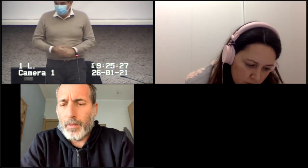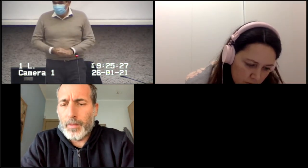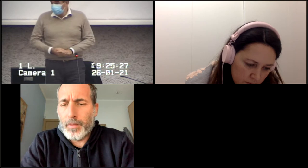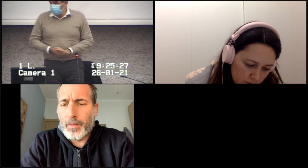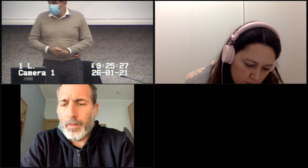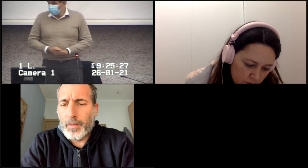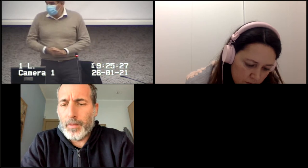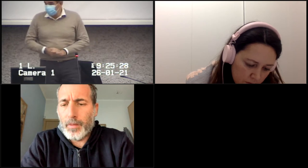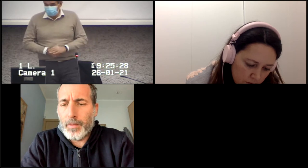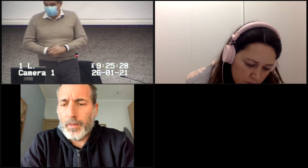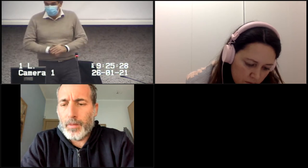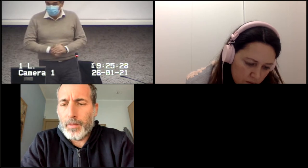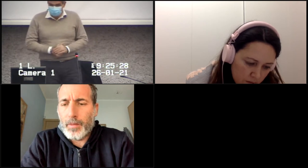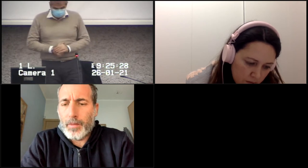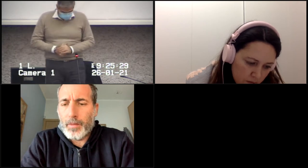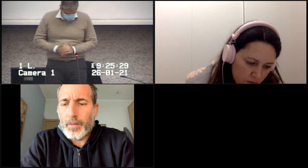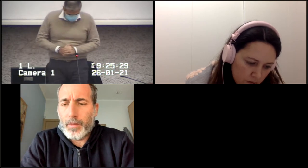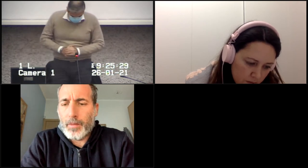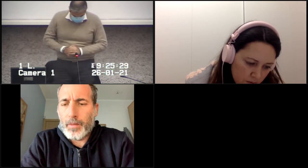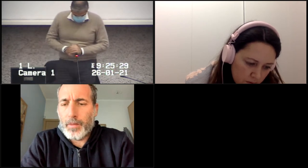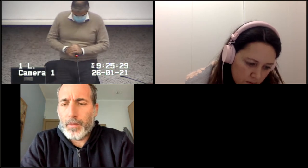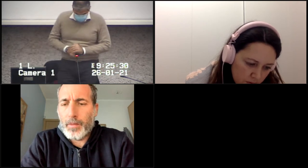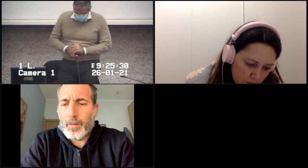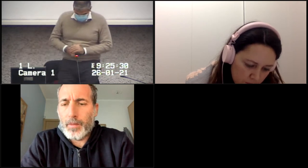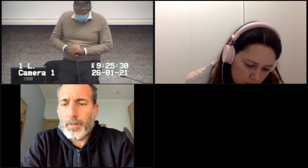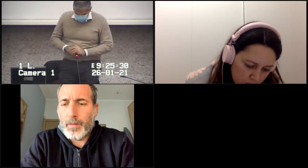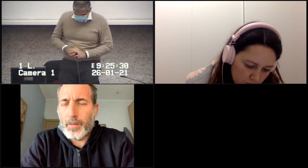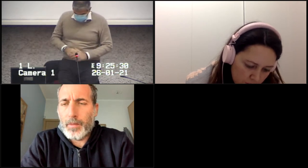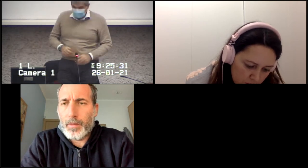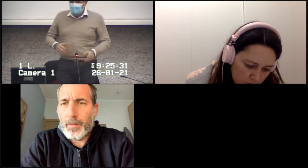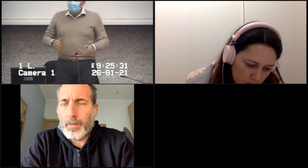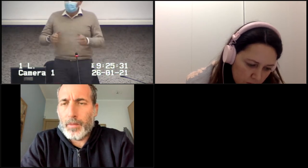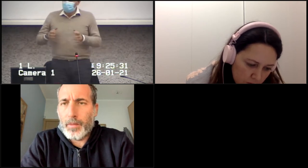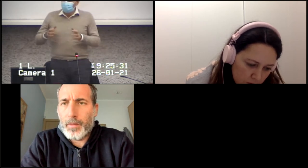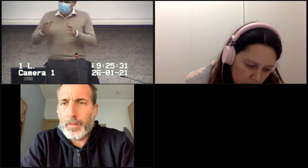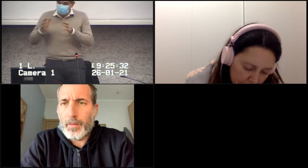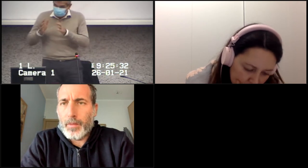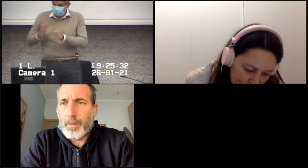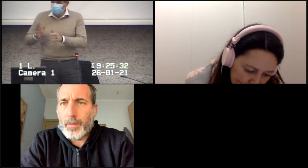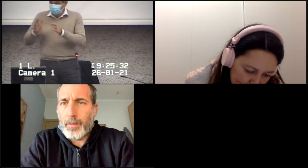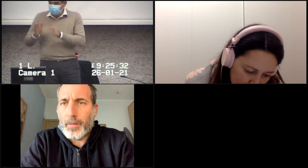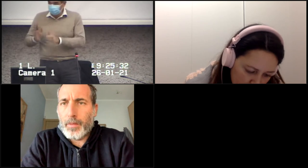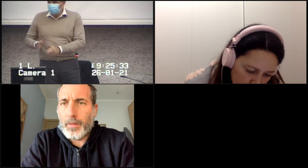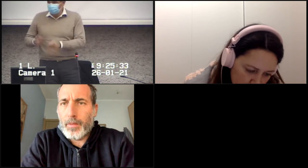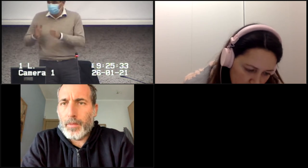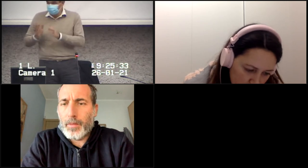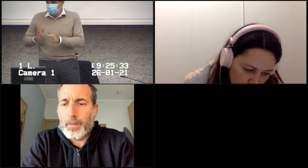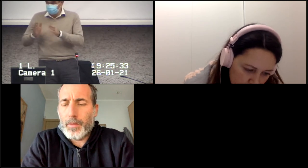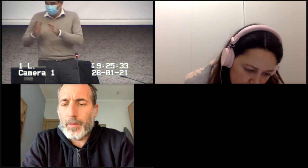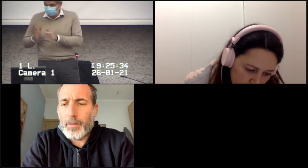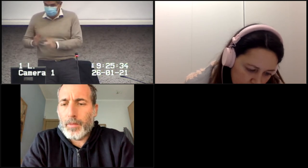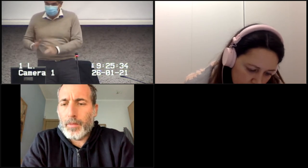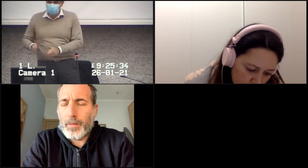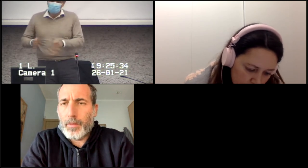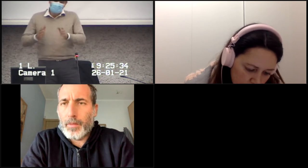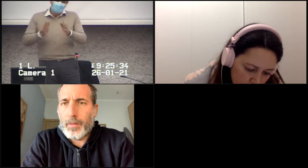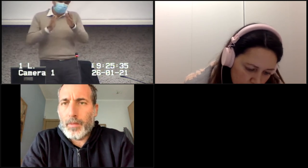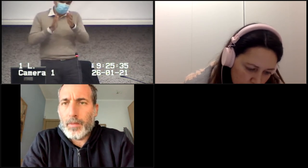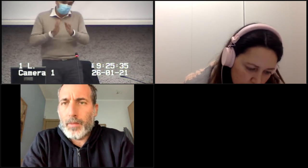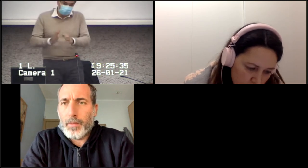della delibera principale di agosto della Giunta regionale e che persegue sempre lo stesso